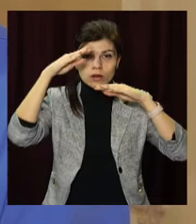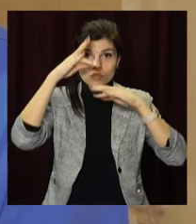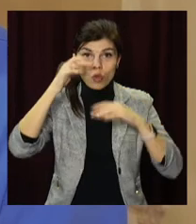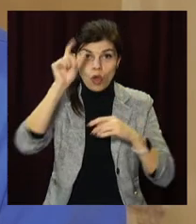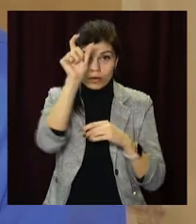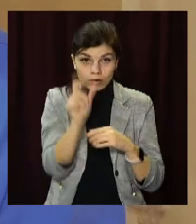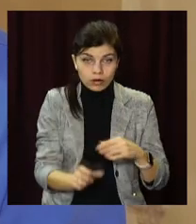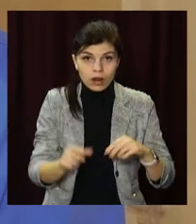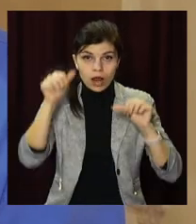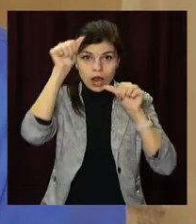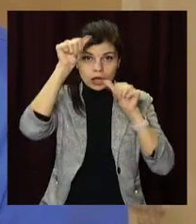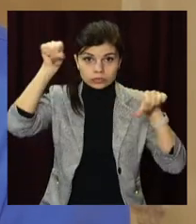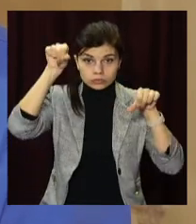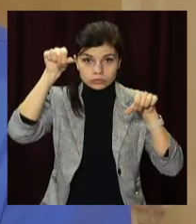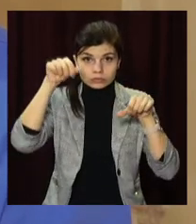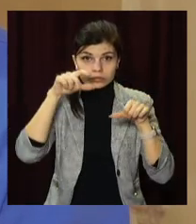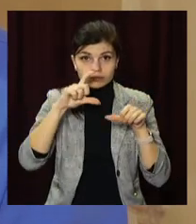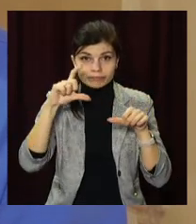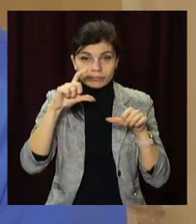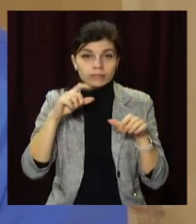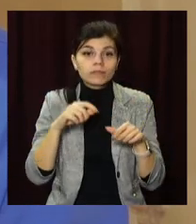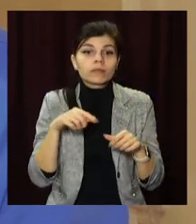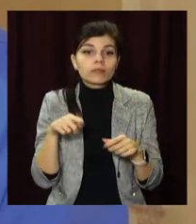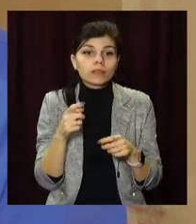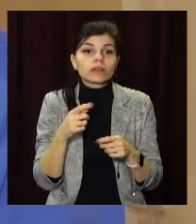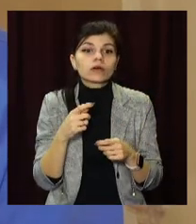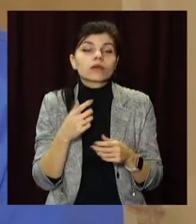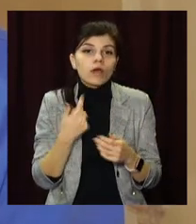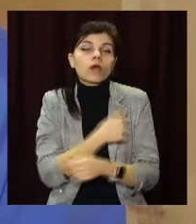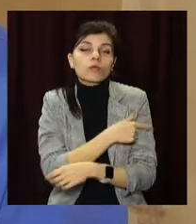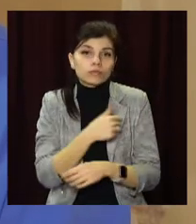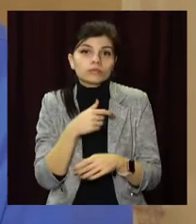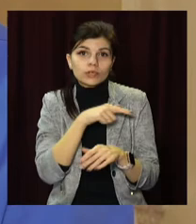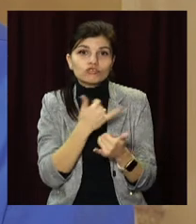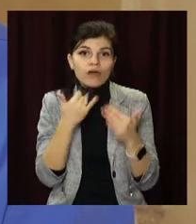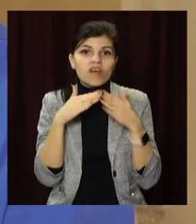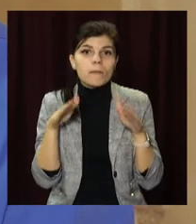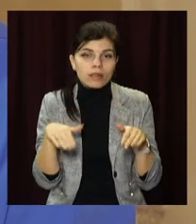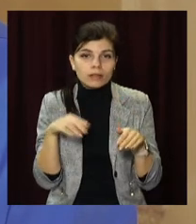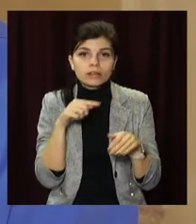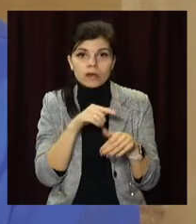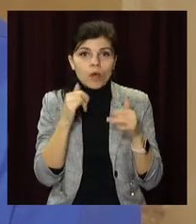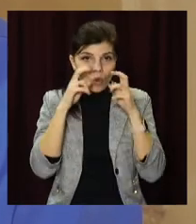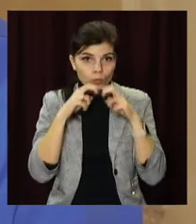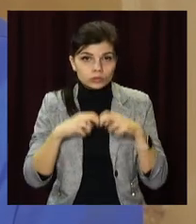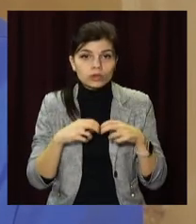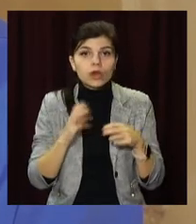она отправлена в палату и сейчас обследуется для предстоящего лечения.